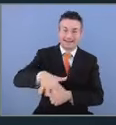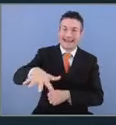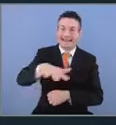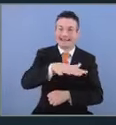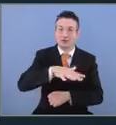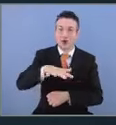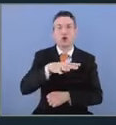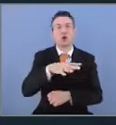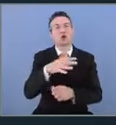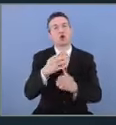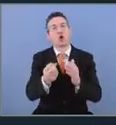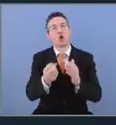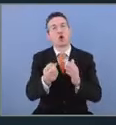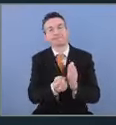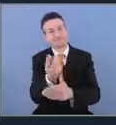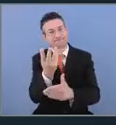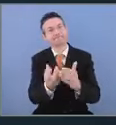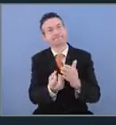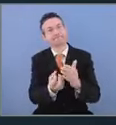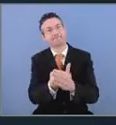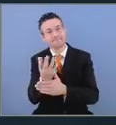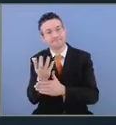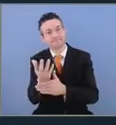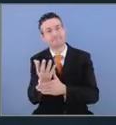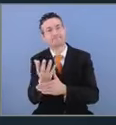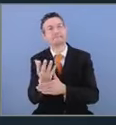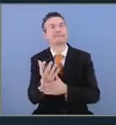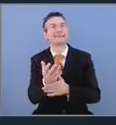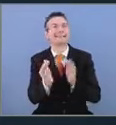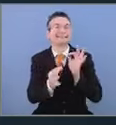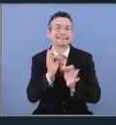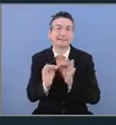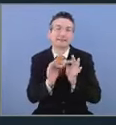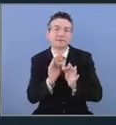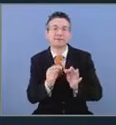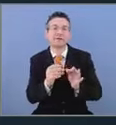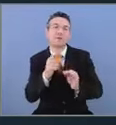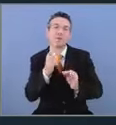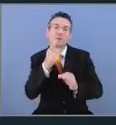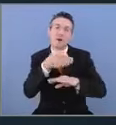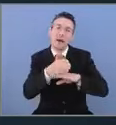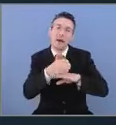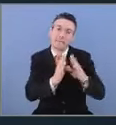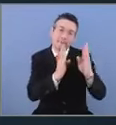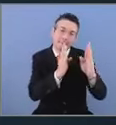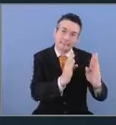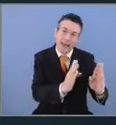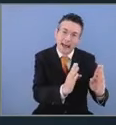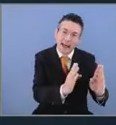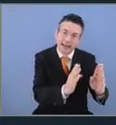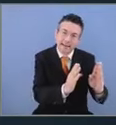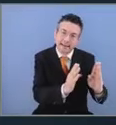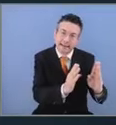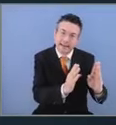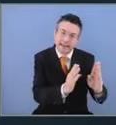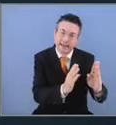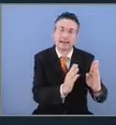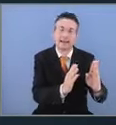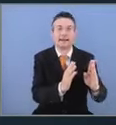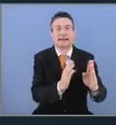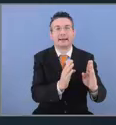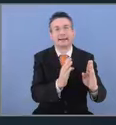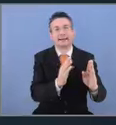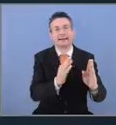di essere un pezzo di quell'insieme di saperi locali che possono